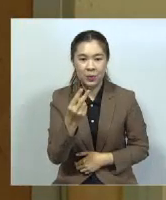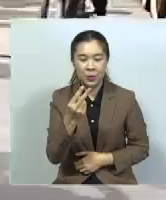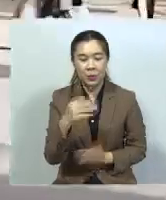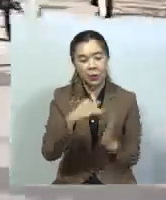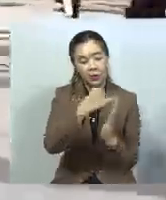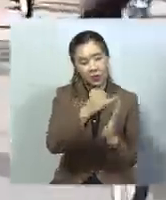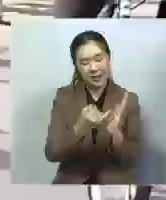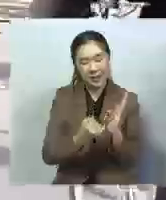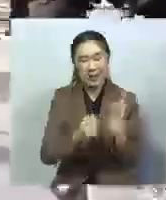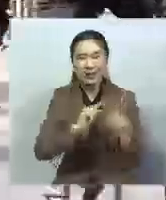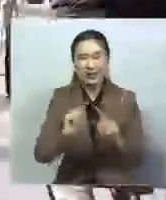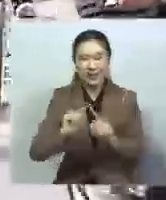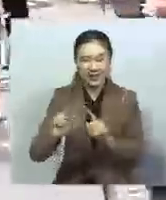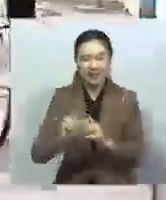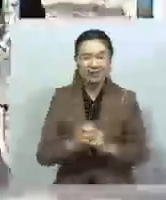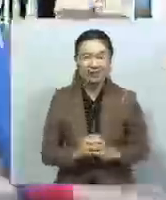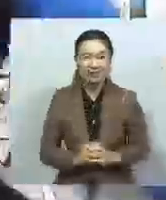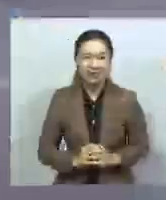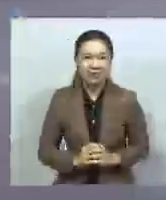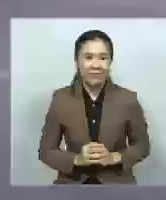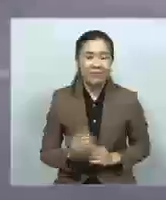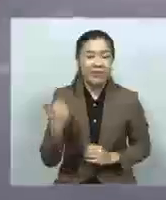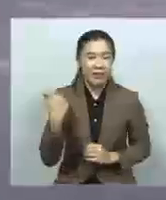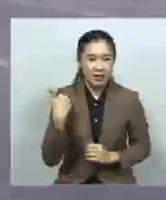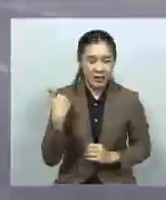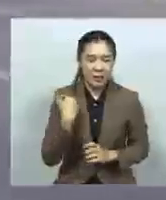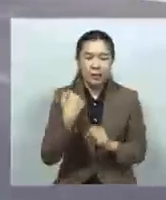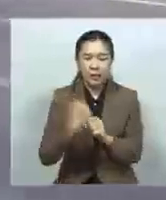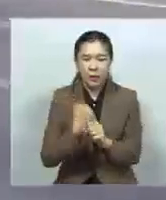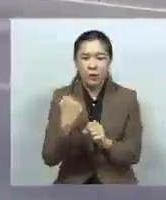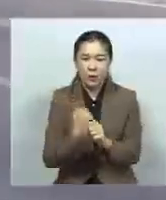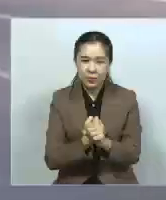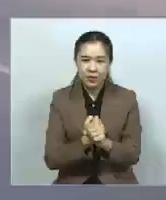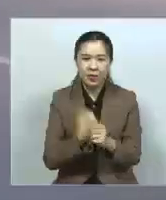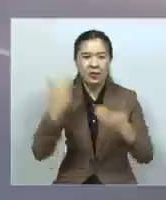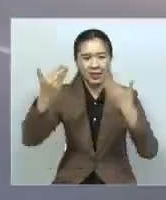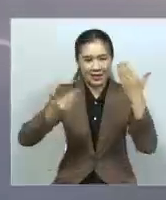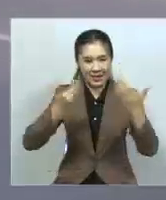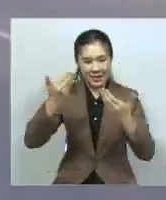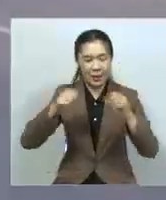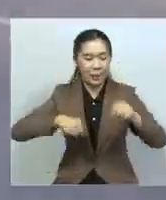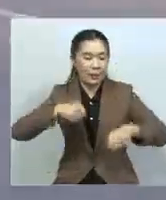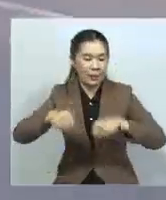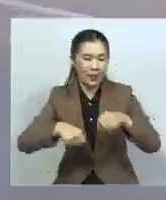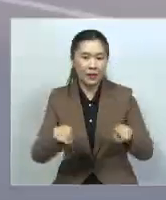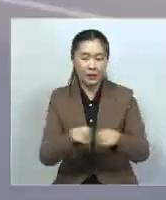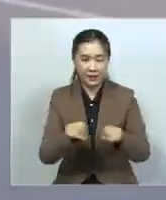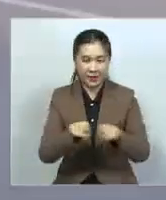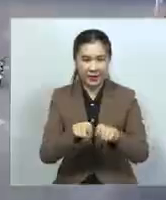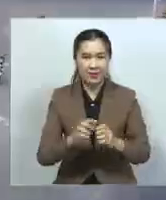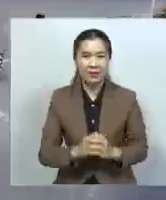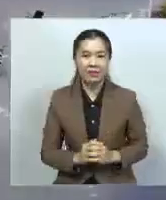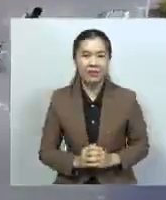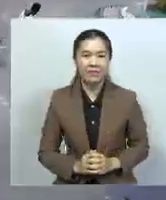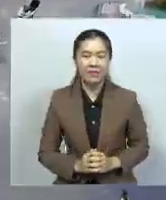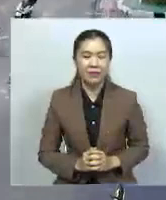ที่ต่างจังหวัดกันบ้างเพราะว่าในพื้นที่ต่างจังหวัดเขาก็มีการซักซ้อมย่อยกับกิจกรรมปั่นอุ่นไอรักนะคะอย่างเช่นจุดที่คุณผู้ชม